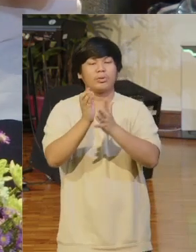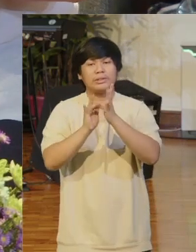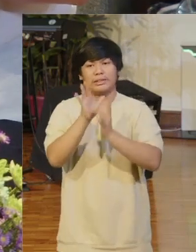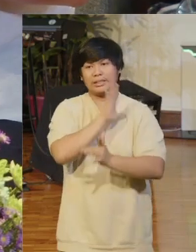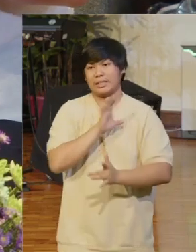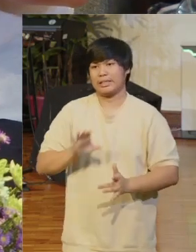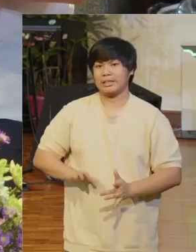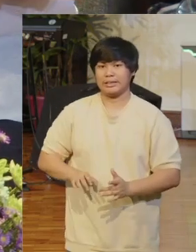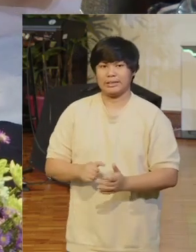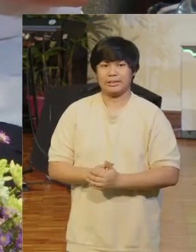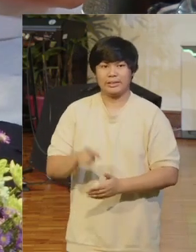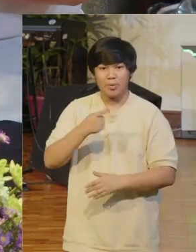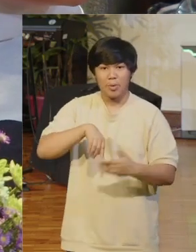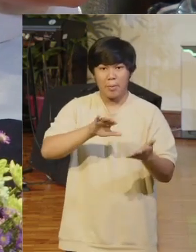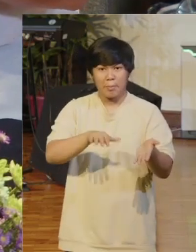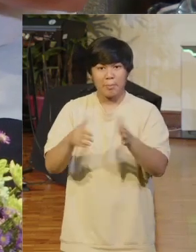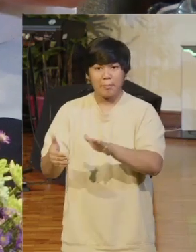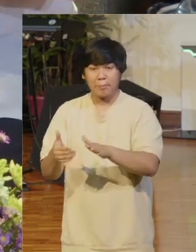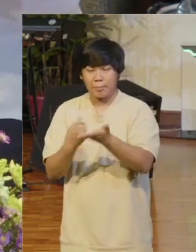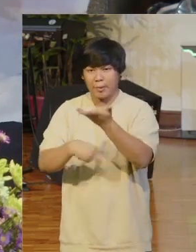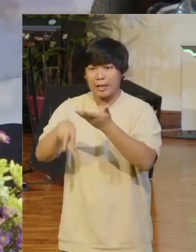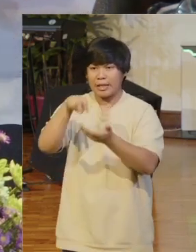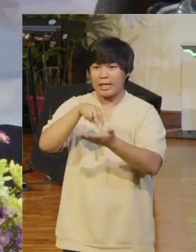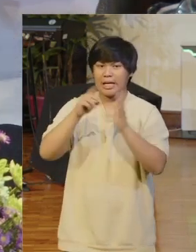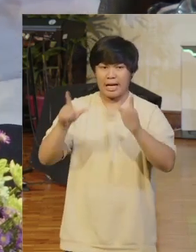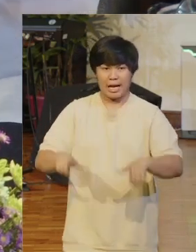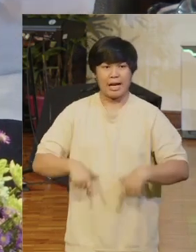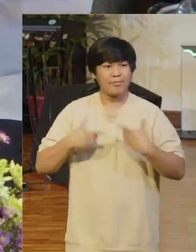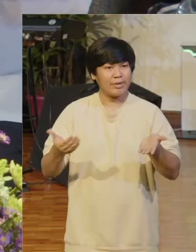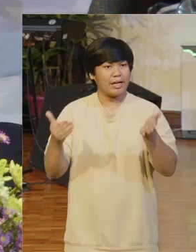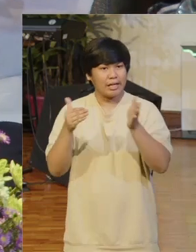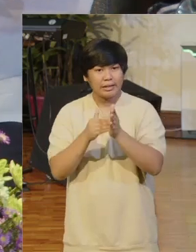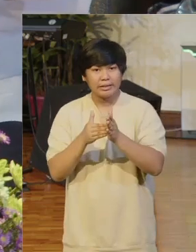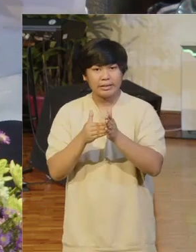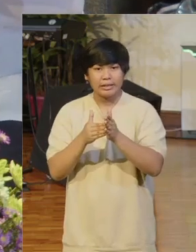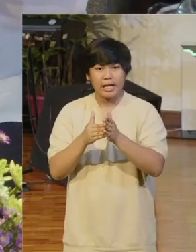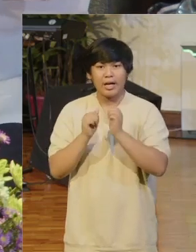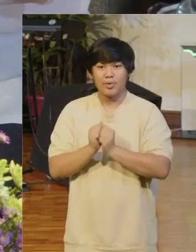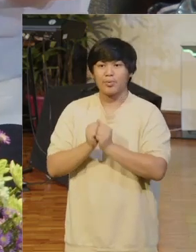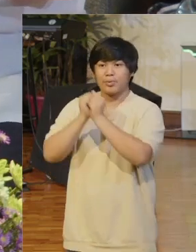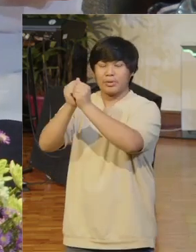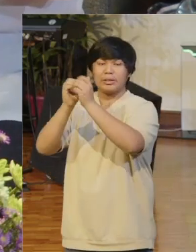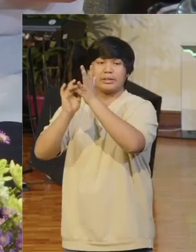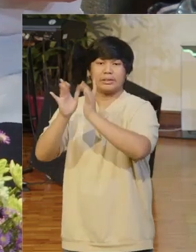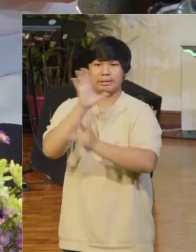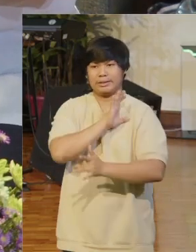Tayo napatay, ginawa niyang buhay, at iniluklok